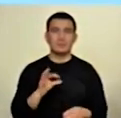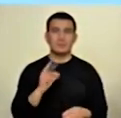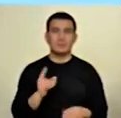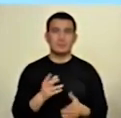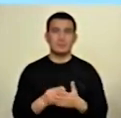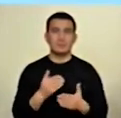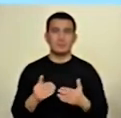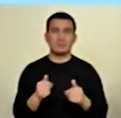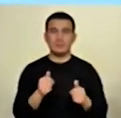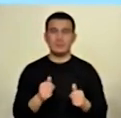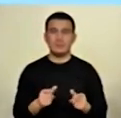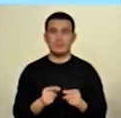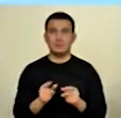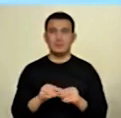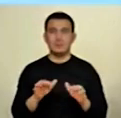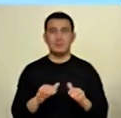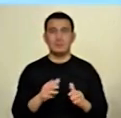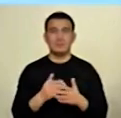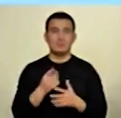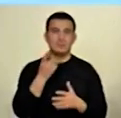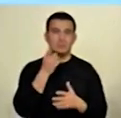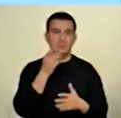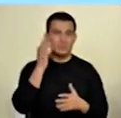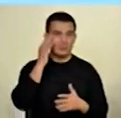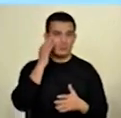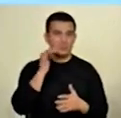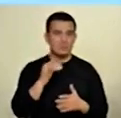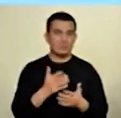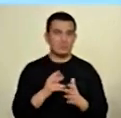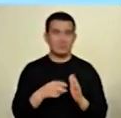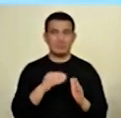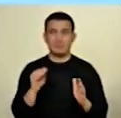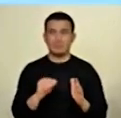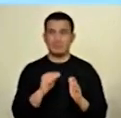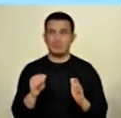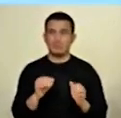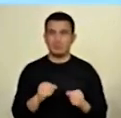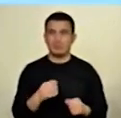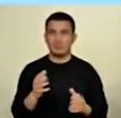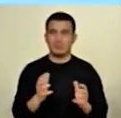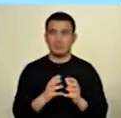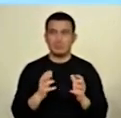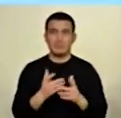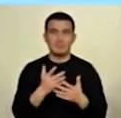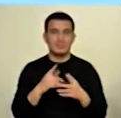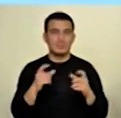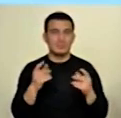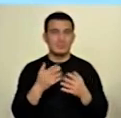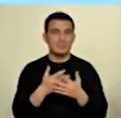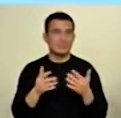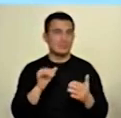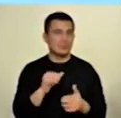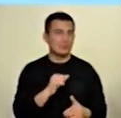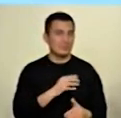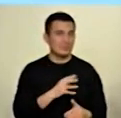alohida rasmni kompyuterimiz xotirasidan yoki telefonimiz xotirasidan yuklash imkoniyatiga egamiz. Mana birinchi blokka, ya'ni birinchi rasm joyiga rasmni